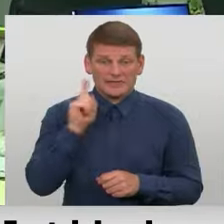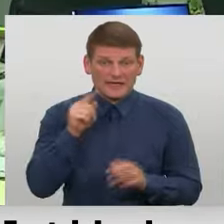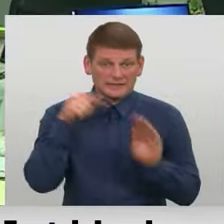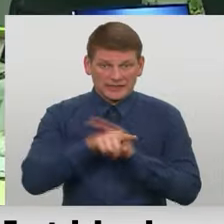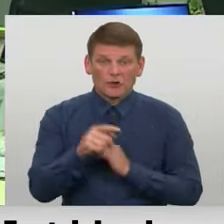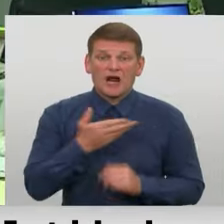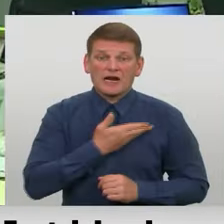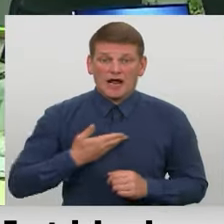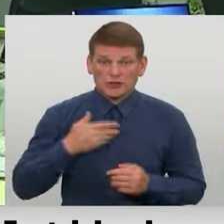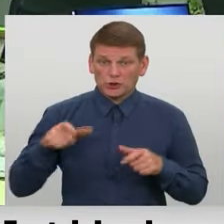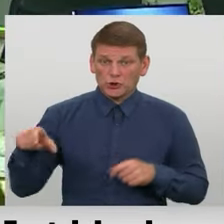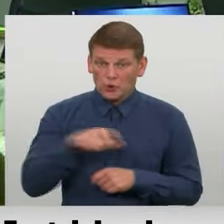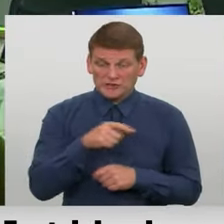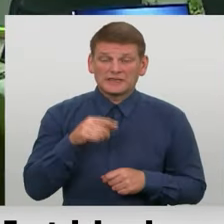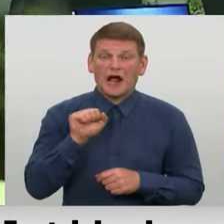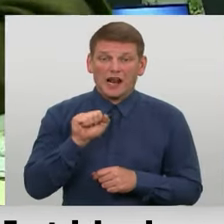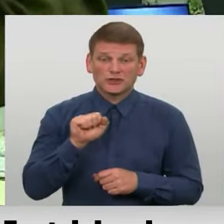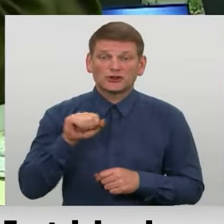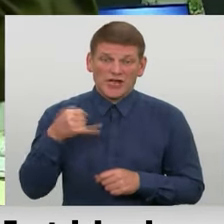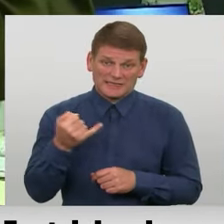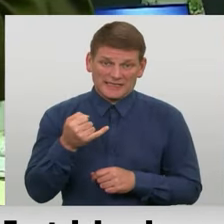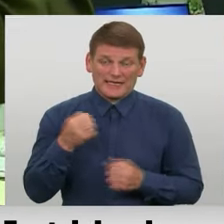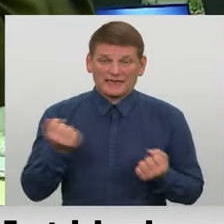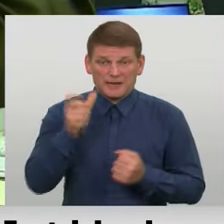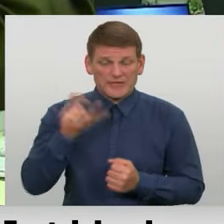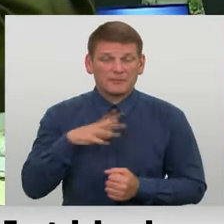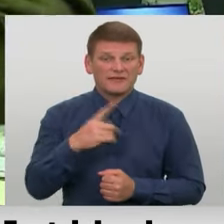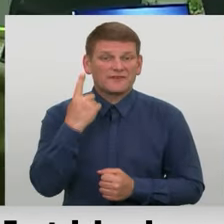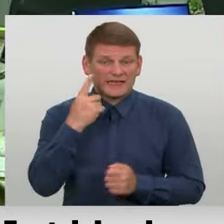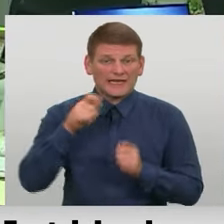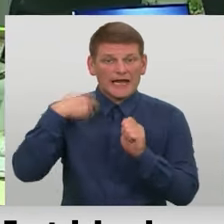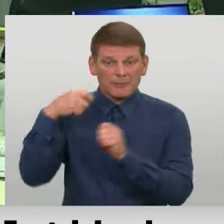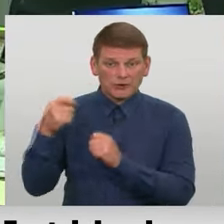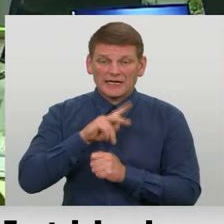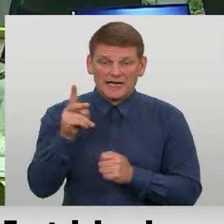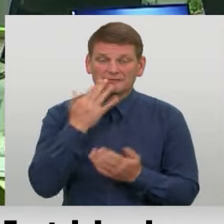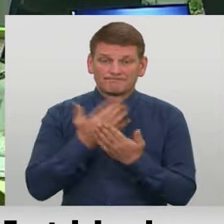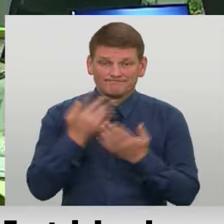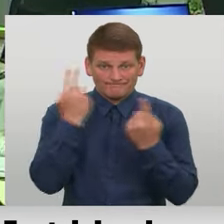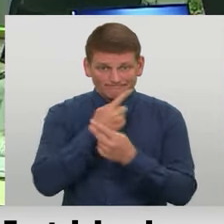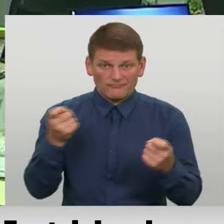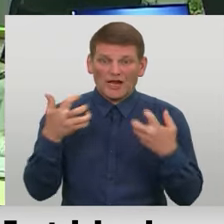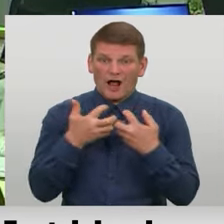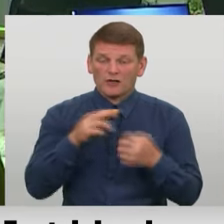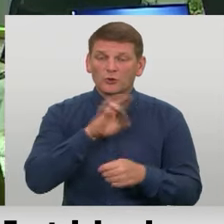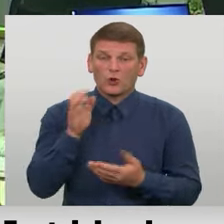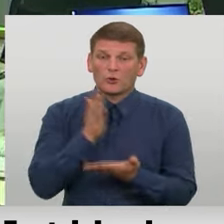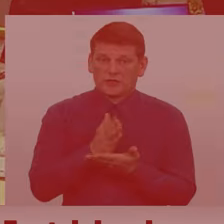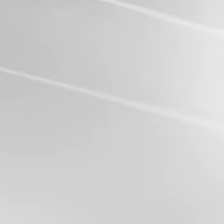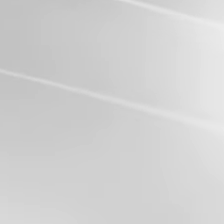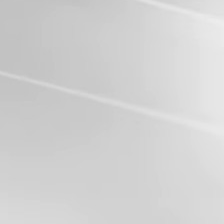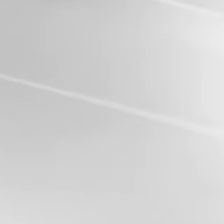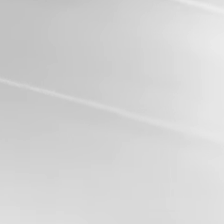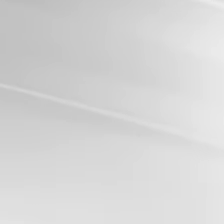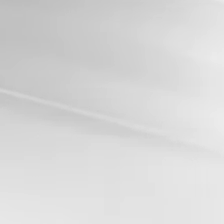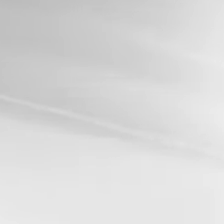Al Jazeera darbinieki, kas tur atrodas, ir bijuši teju vienīgie reportieri, kas spējuši atspoguļot karu tieši no notikuma vietas.